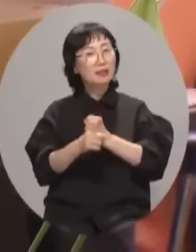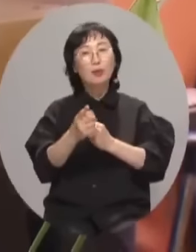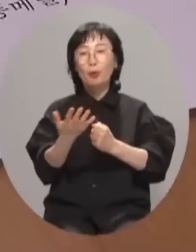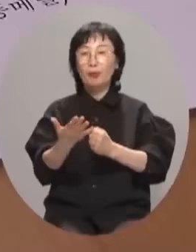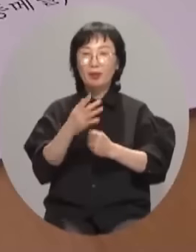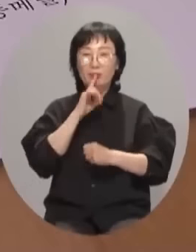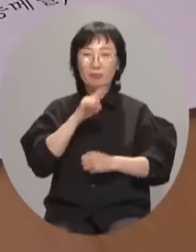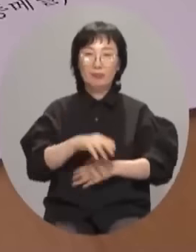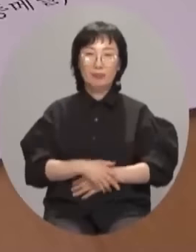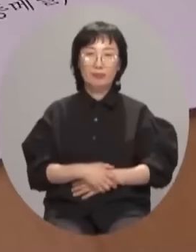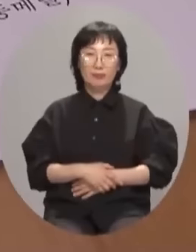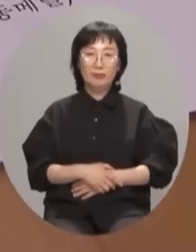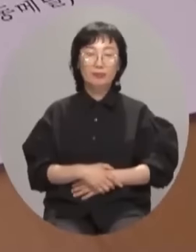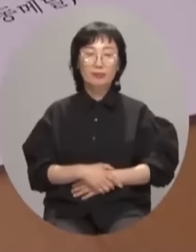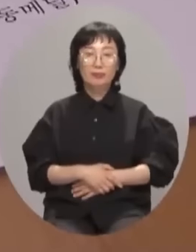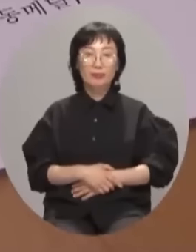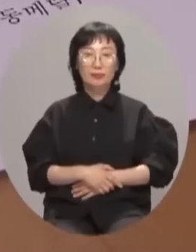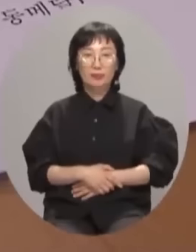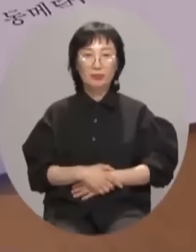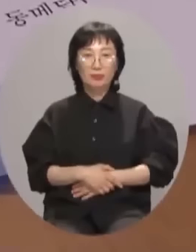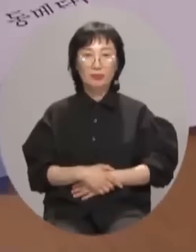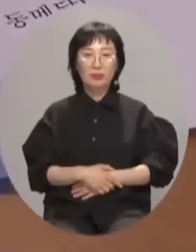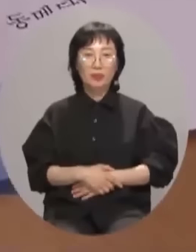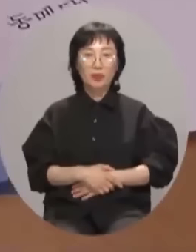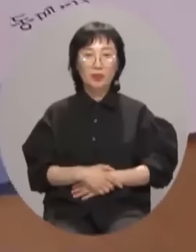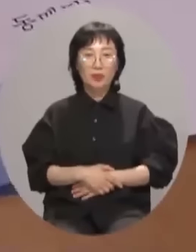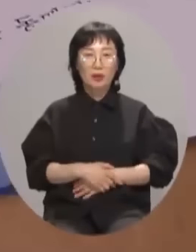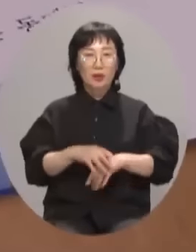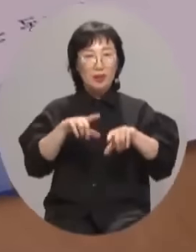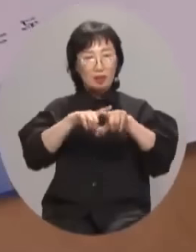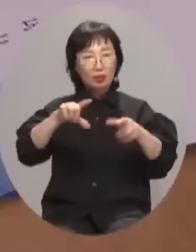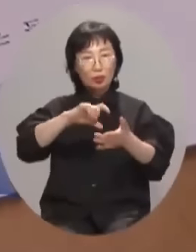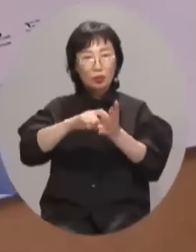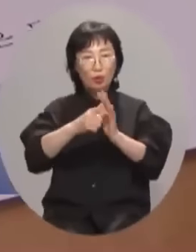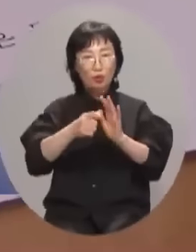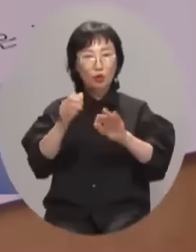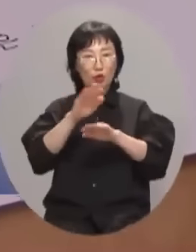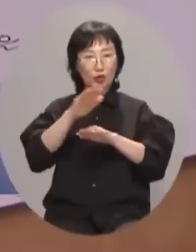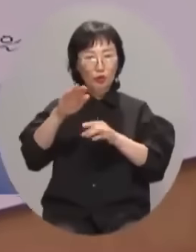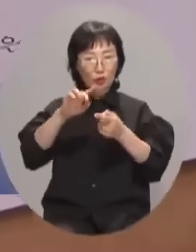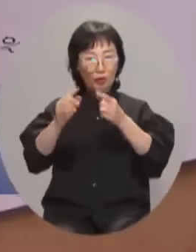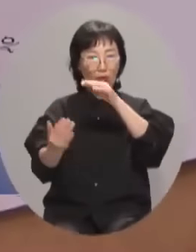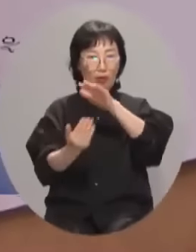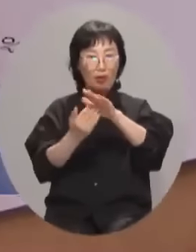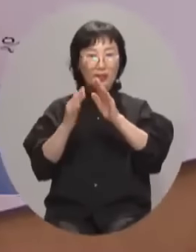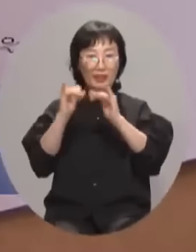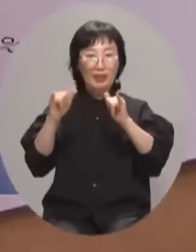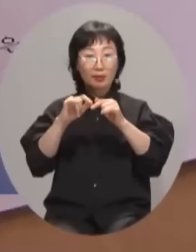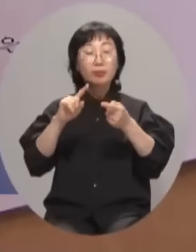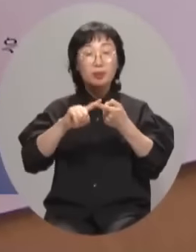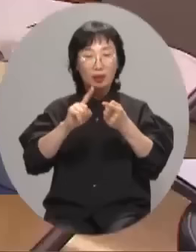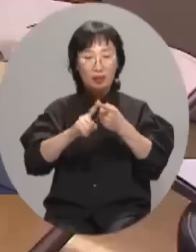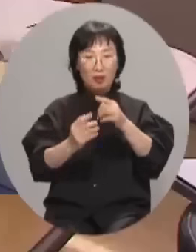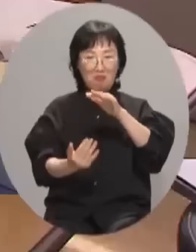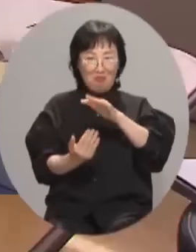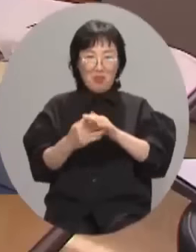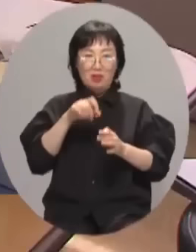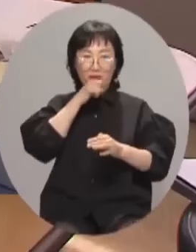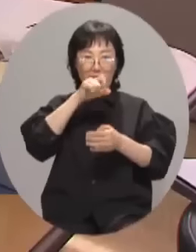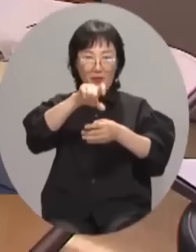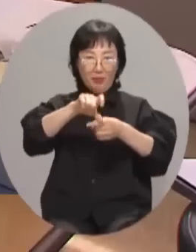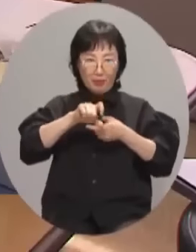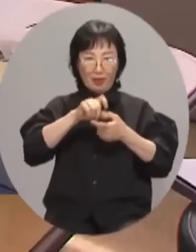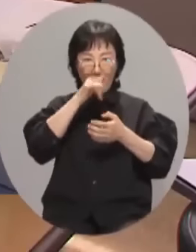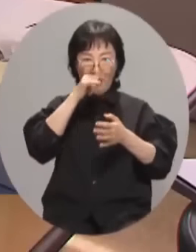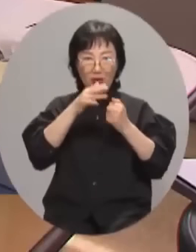설명입니다 일정 정도의 수준이 도달되는 분들은 최고 점수를 받게 설계가 되어 있고 어 그